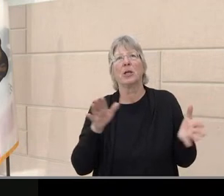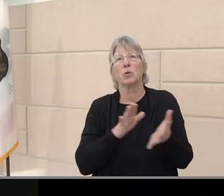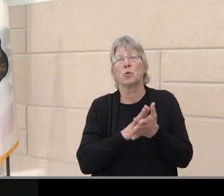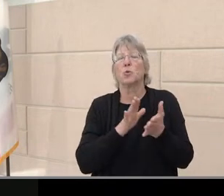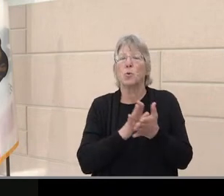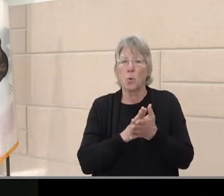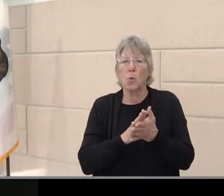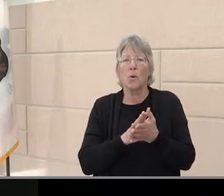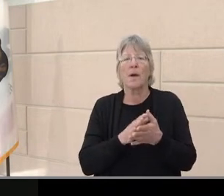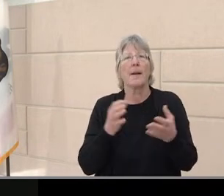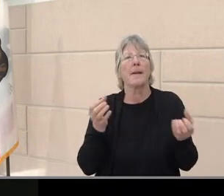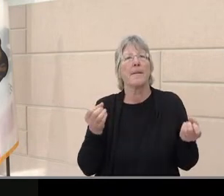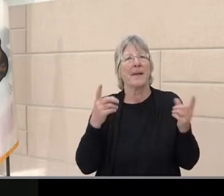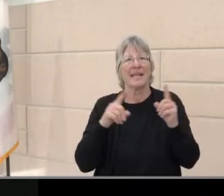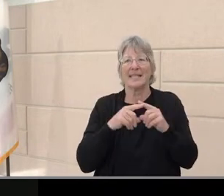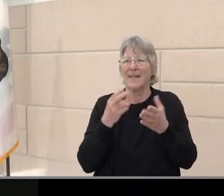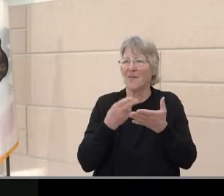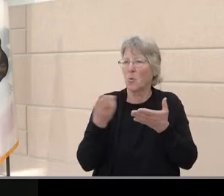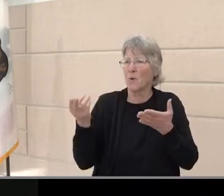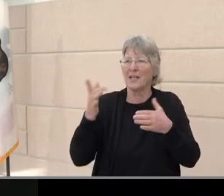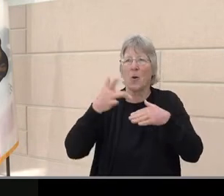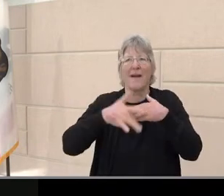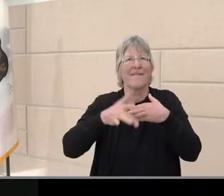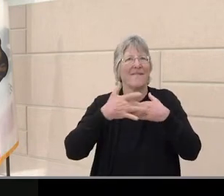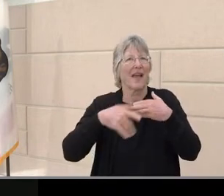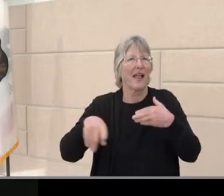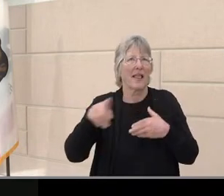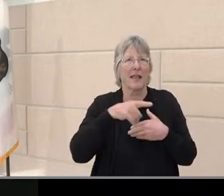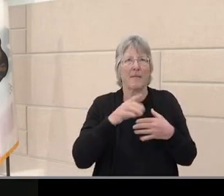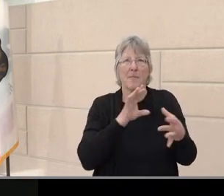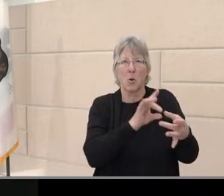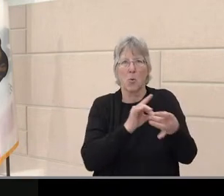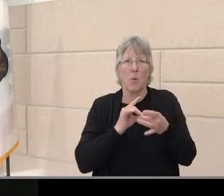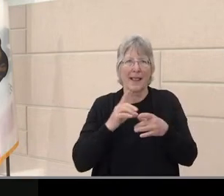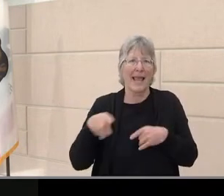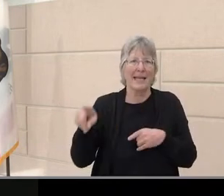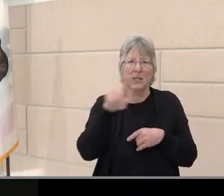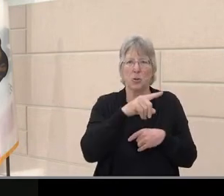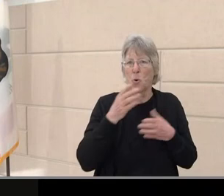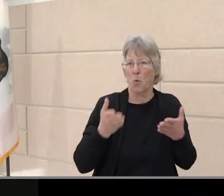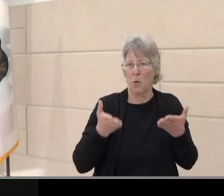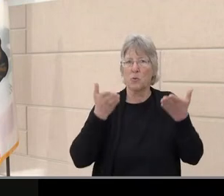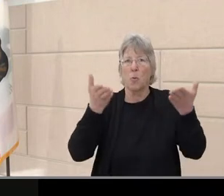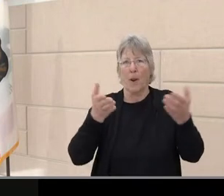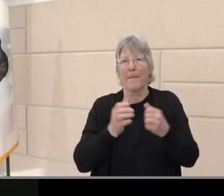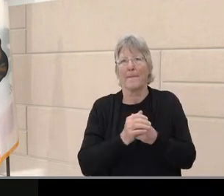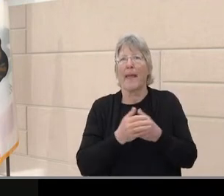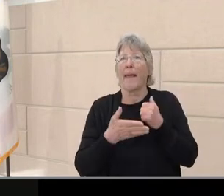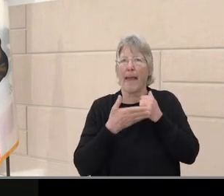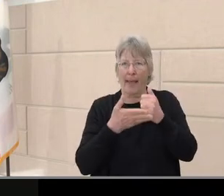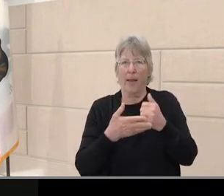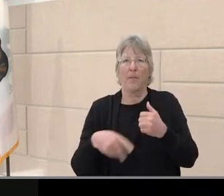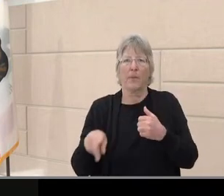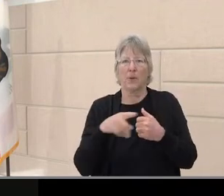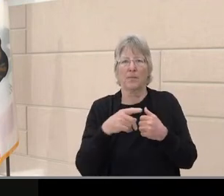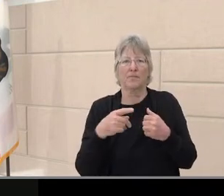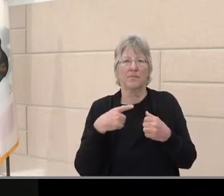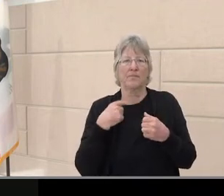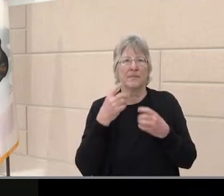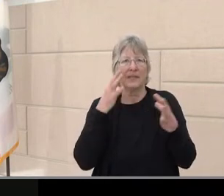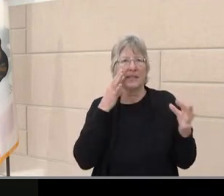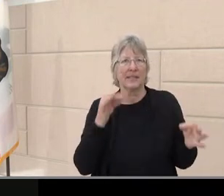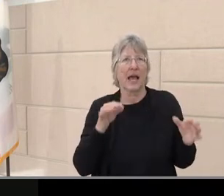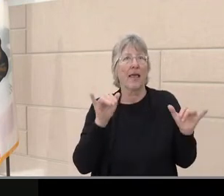ดยใช้คือถ้าเบียนจำนวนเซ็งเซ็งเตี้ยเตะตรงแต่เลยการเลิกบางฮันจีอันโนซานี่ได้เนี่ย